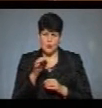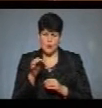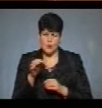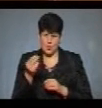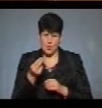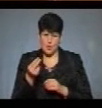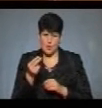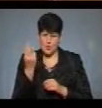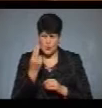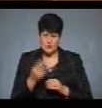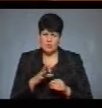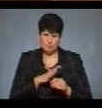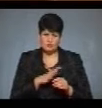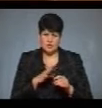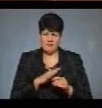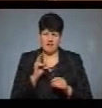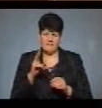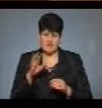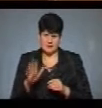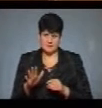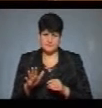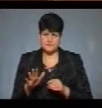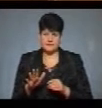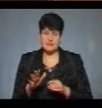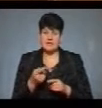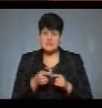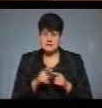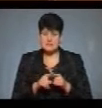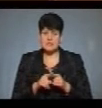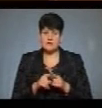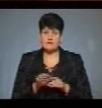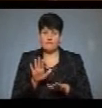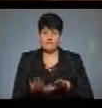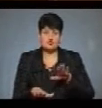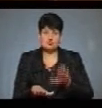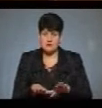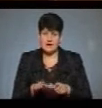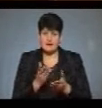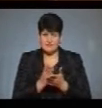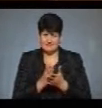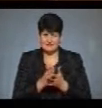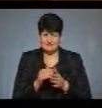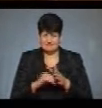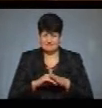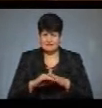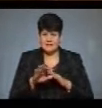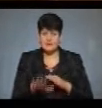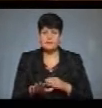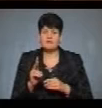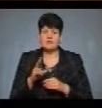вулиці Леся Курбаса, 9, квартира 99. Об'єкт номер 1. Фрагмент сліду взуття виявлено при вході до квартири. Об'єкт номер